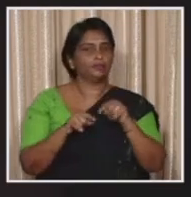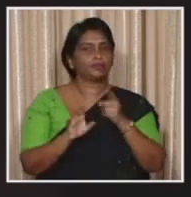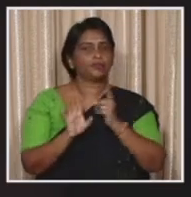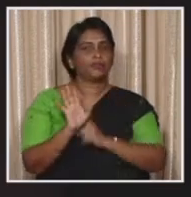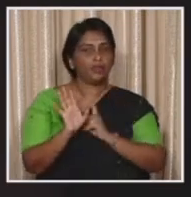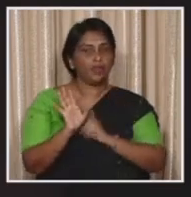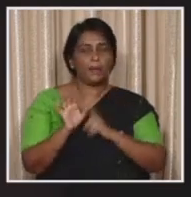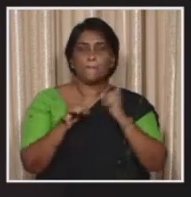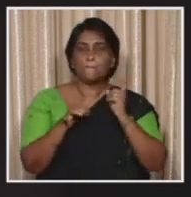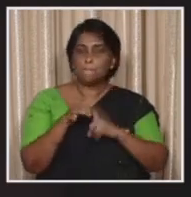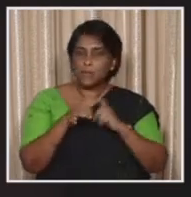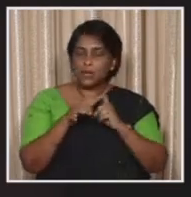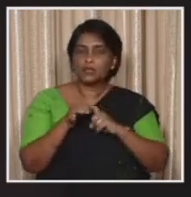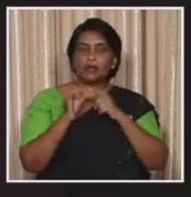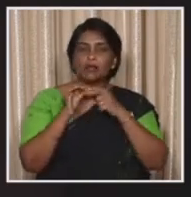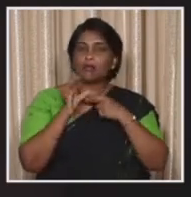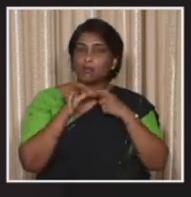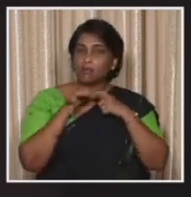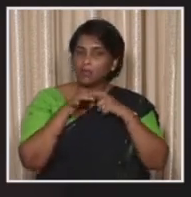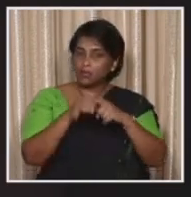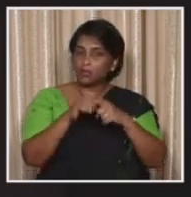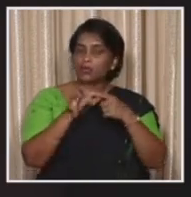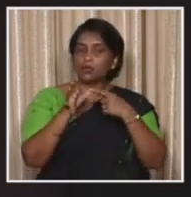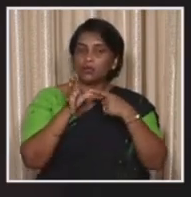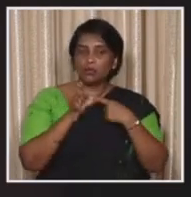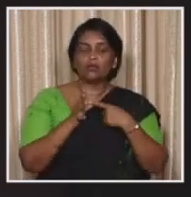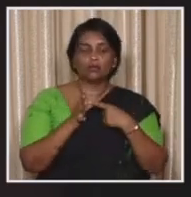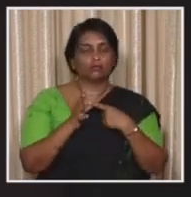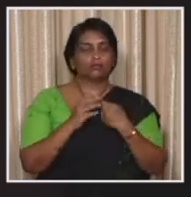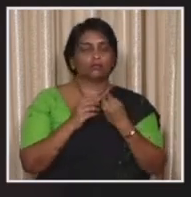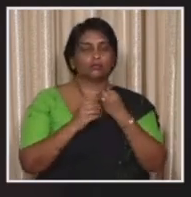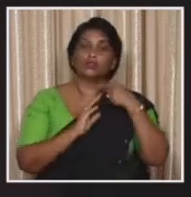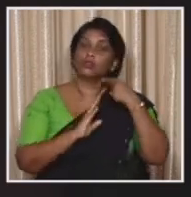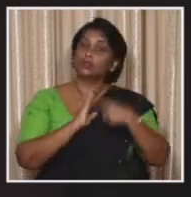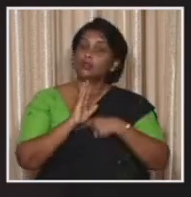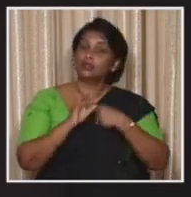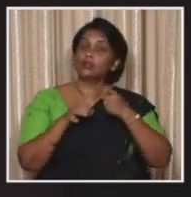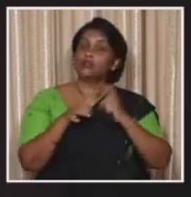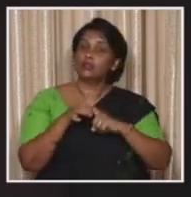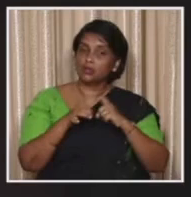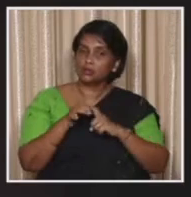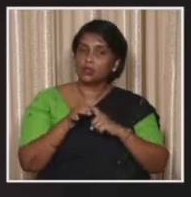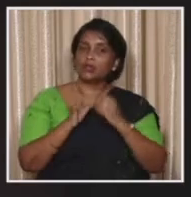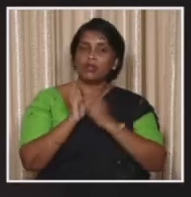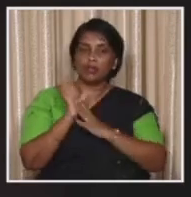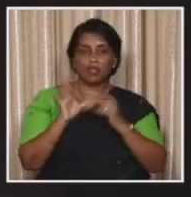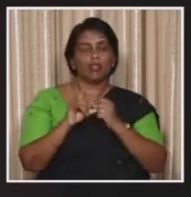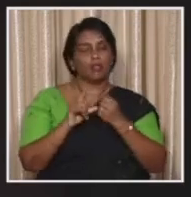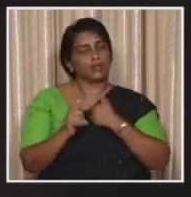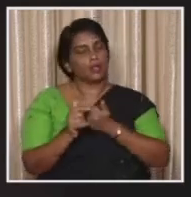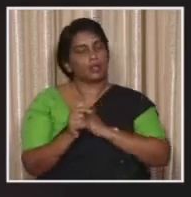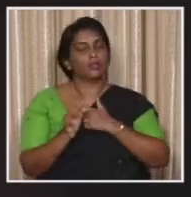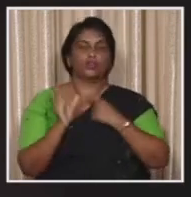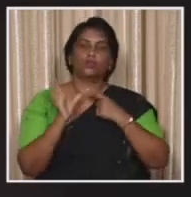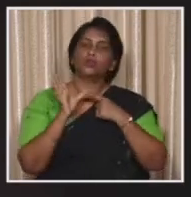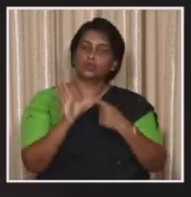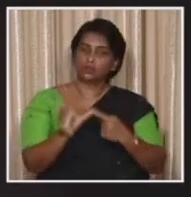හැමදාම ප්‍රශ්නයක් අහලා උදෑසන ඇමතිවරුත් එක්ක උත්තේජනයක් දෙනවා. රටේ ප්‍රශ්නකට ඇමතිවරුත් එක්ක කැමැත්තෙන් උත්තර දෙනවා.